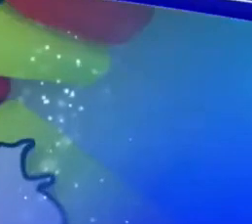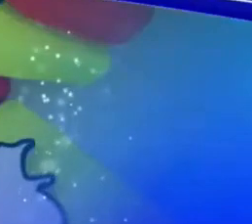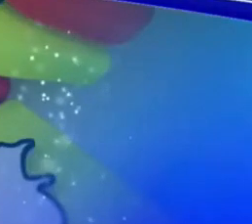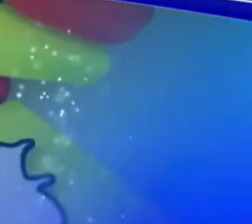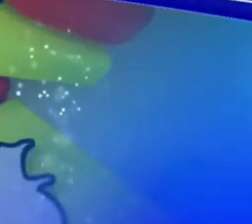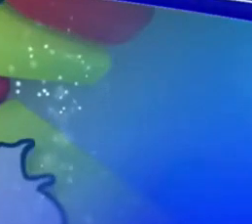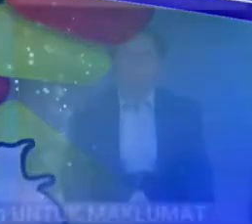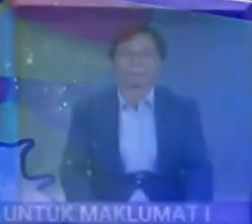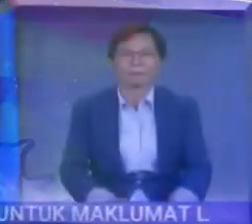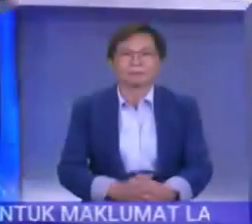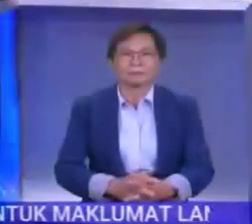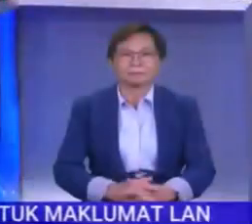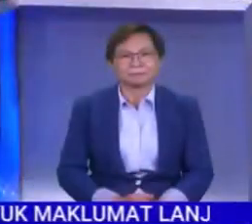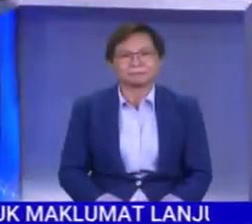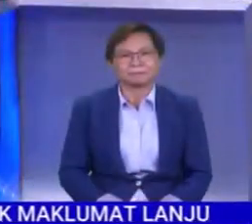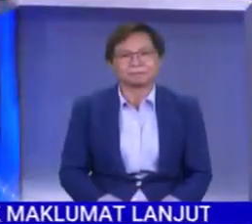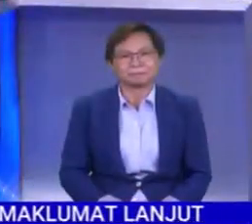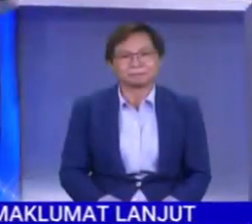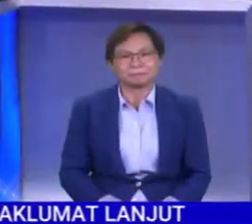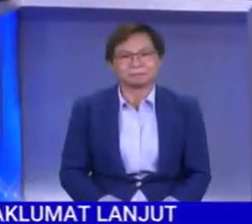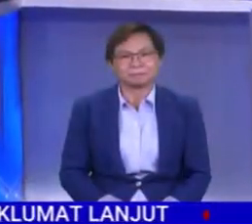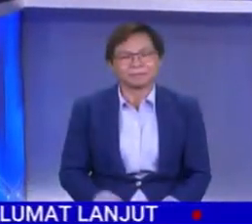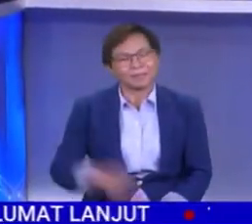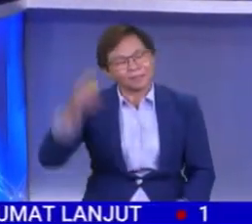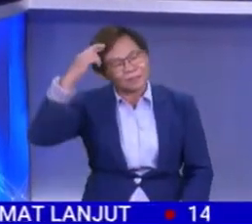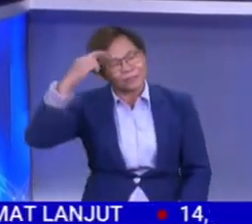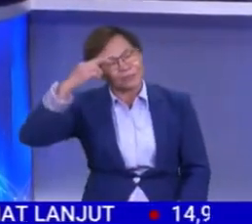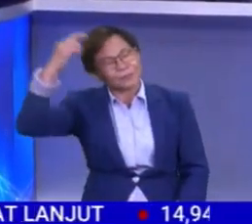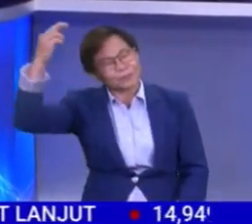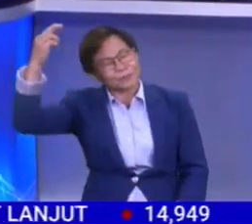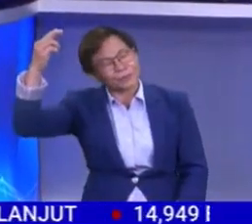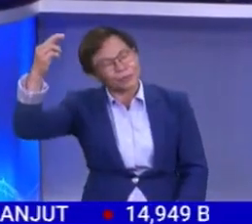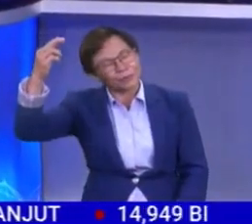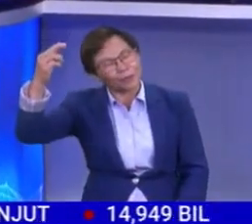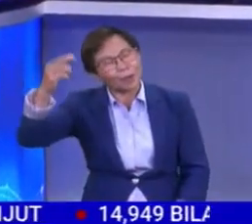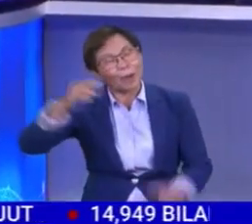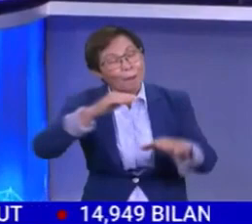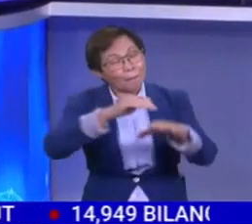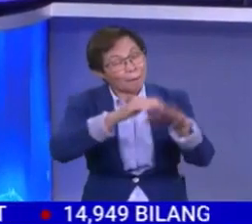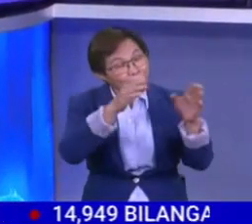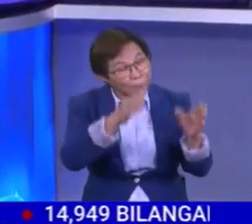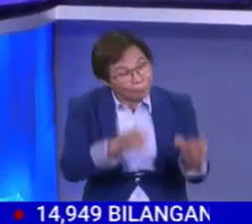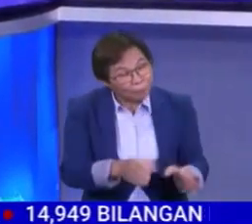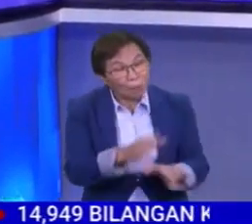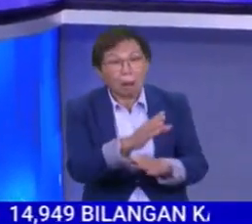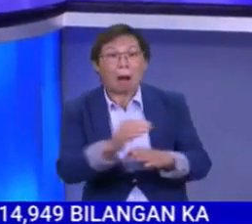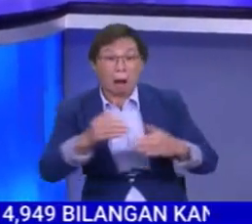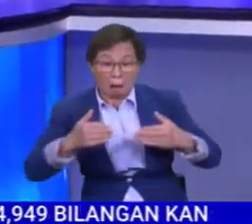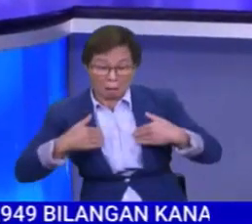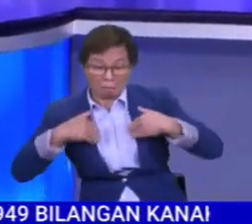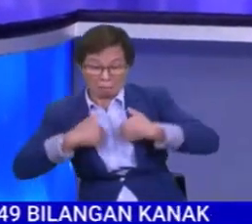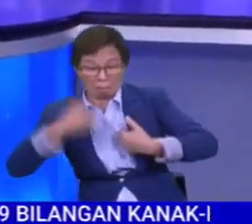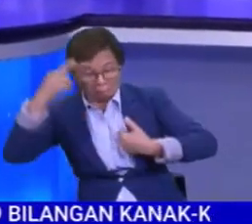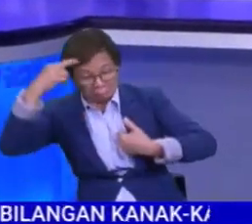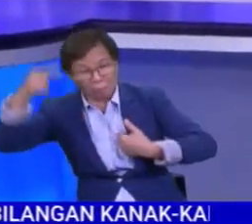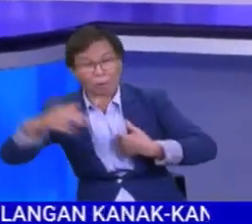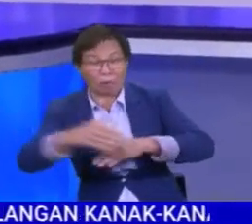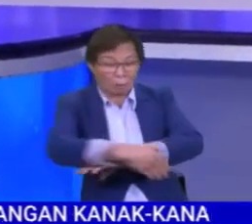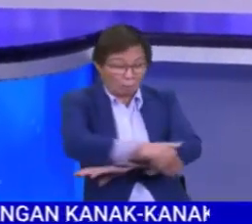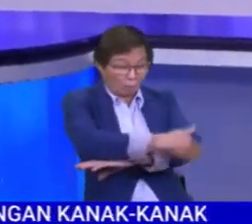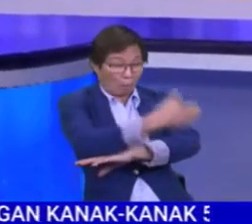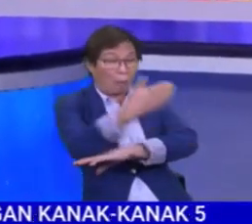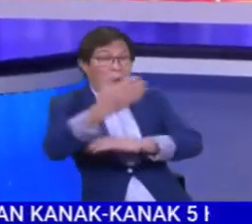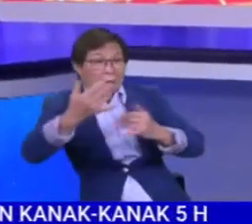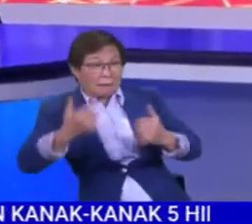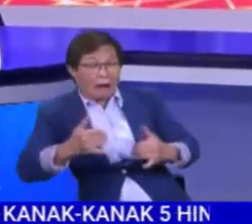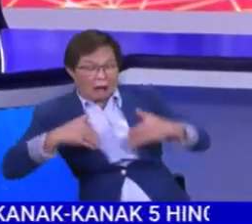Hai rindu itu bukan hanya pada Rusia tetapi juga Haiwan lepas tanpa dan dibuka